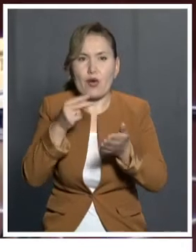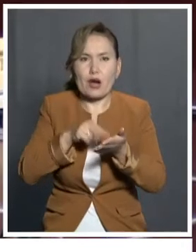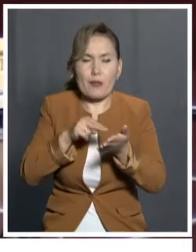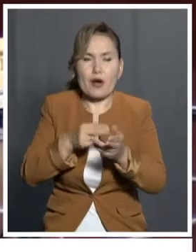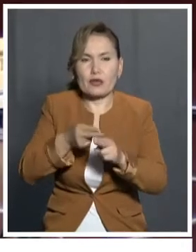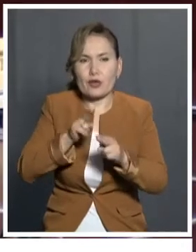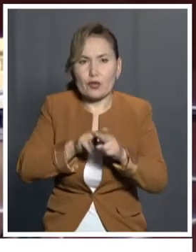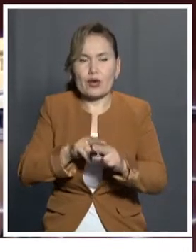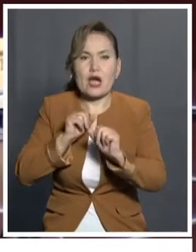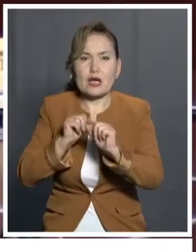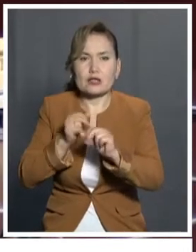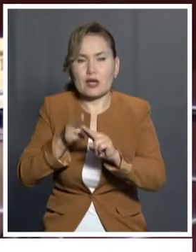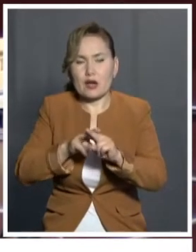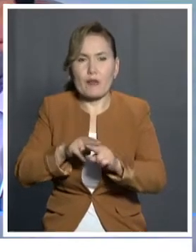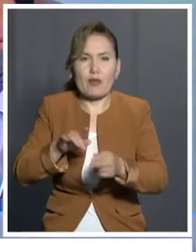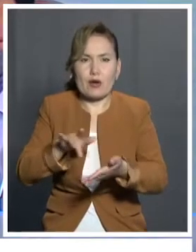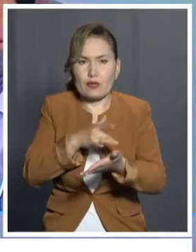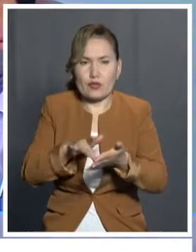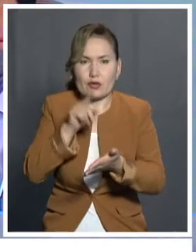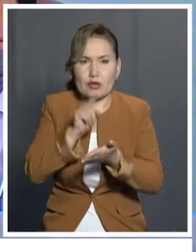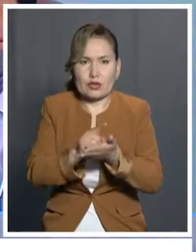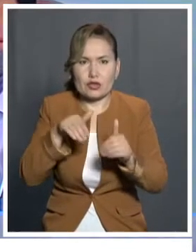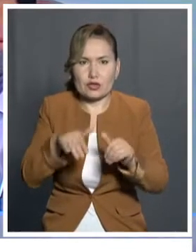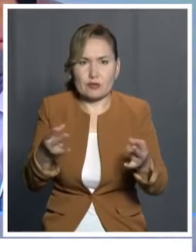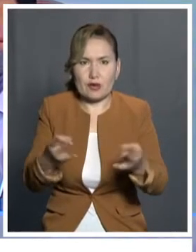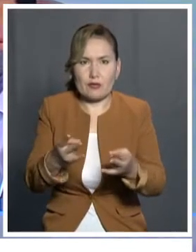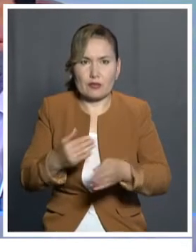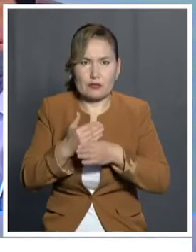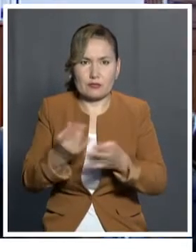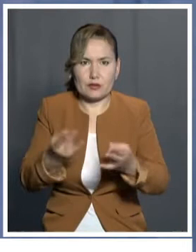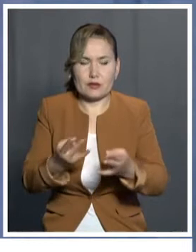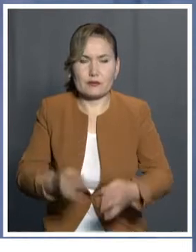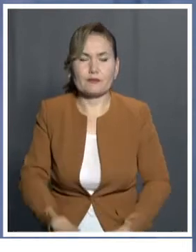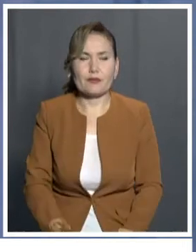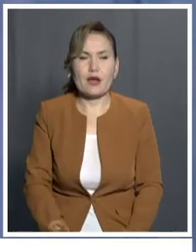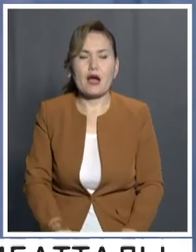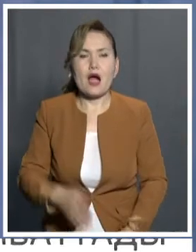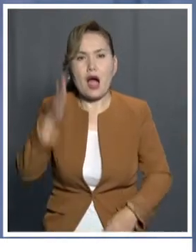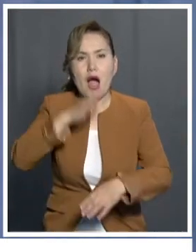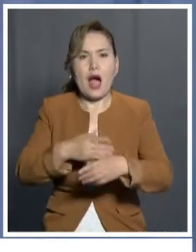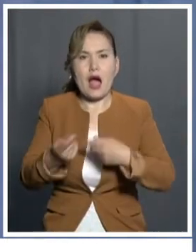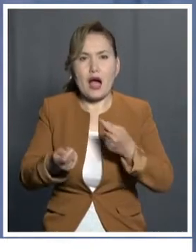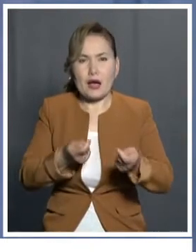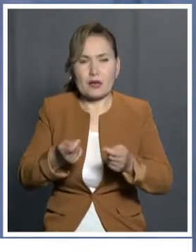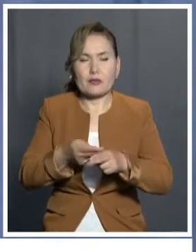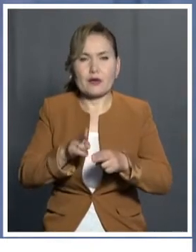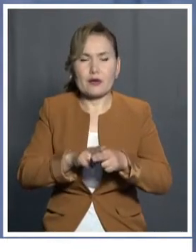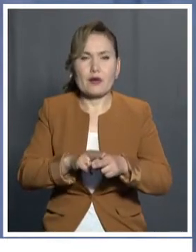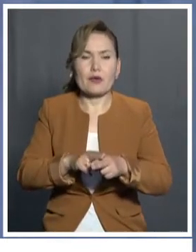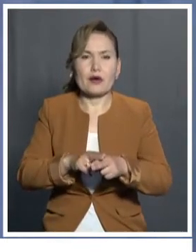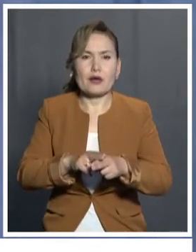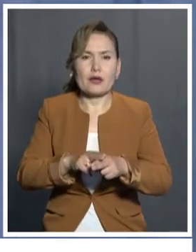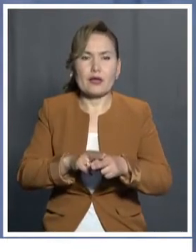ішкі қорға зерттеу жүргізіп, соған сай шешімдер қабылдауы тиіс. Әкімдіктер барлық қажетті тетіктер болса